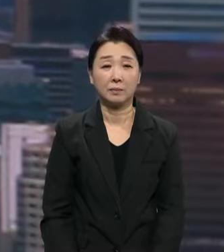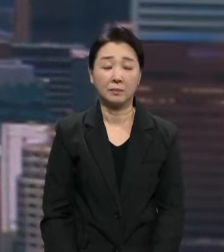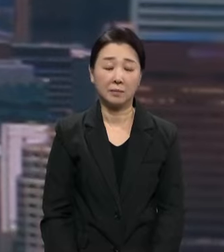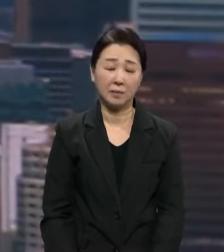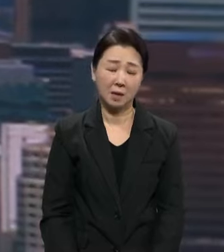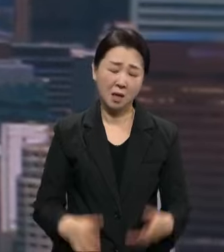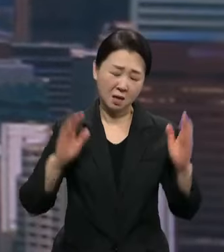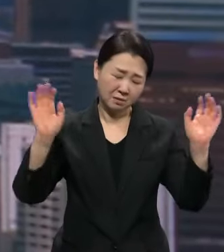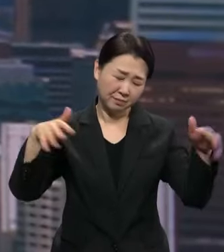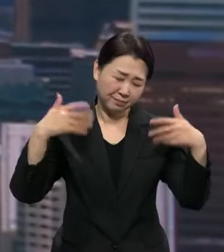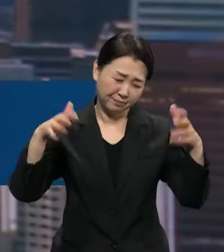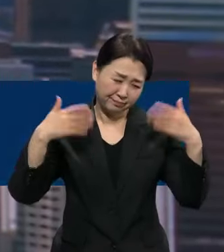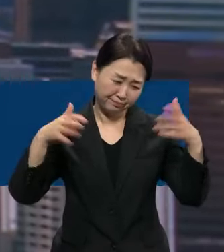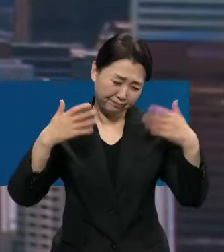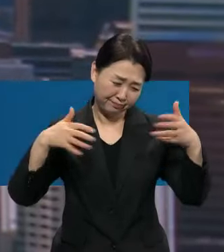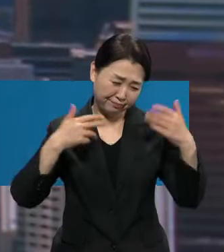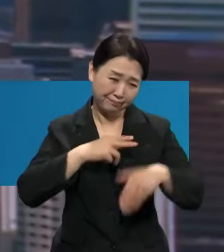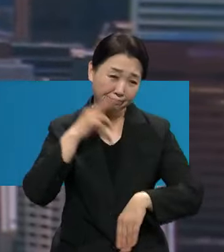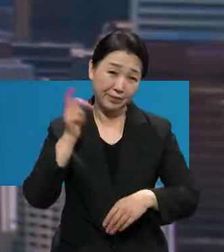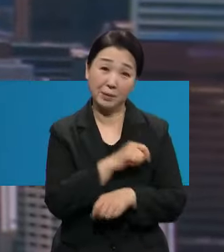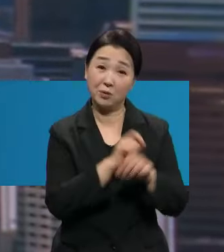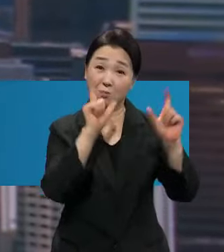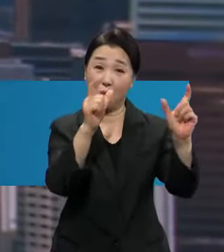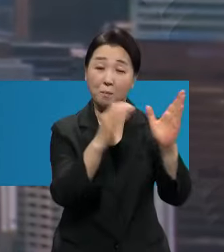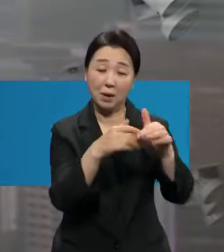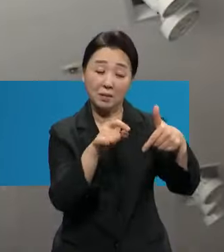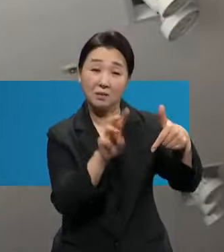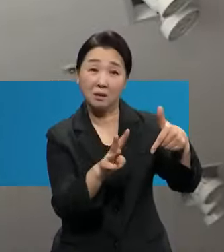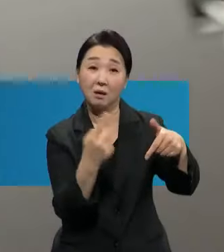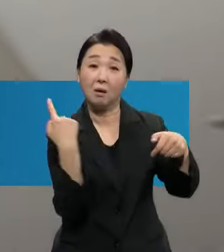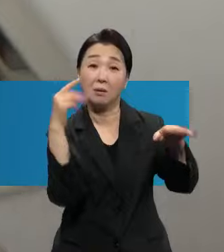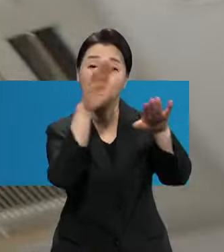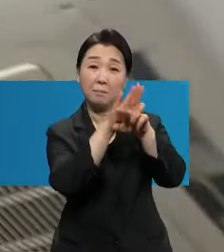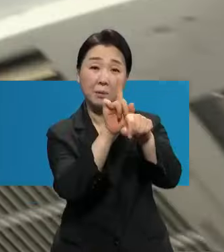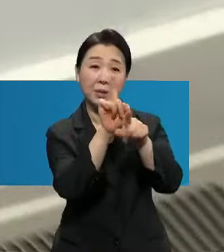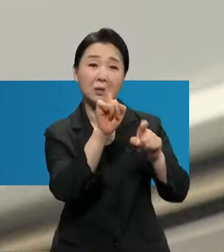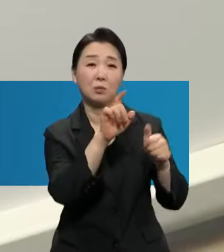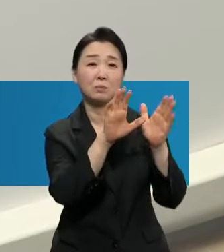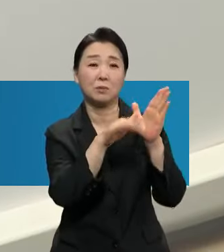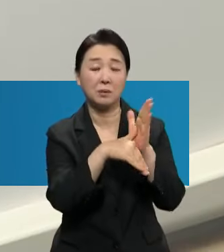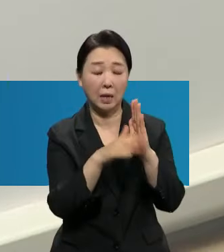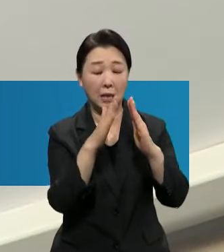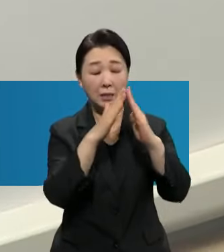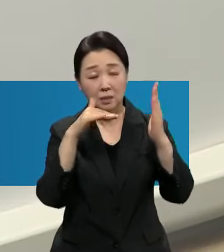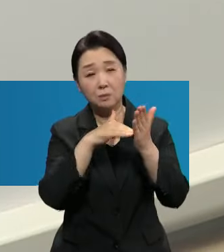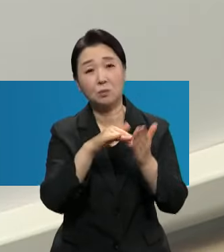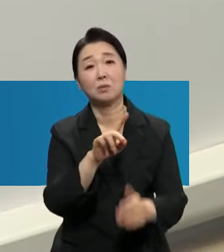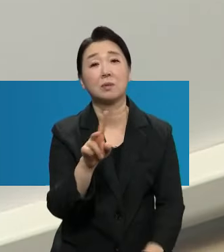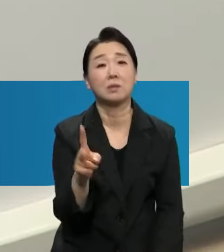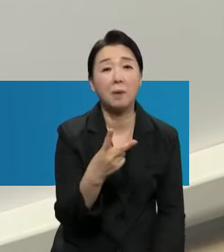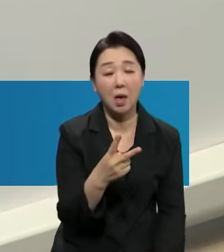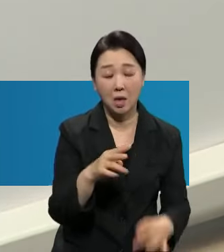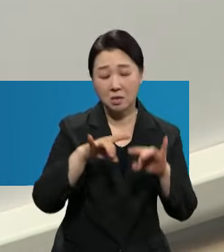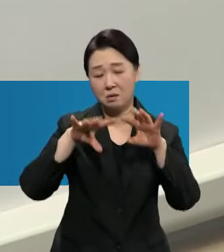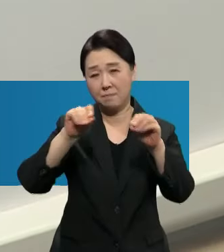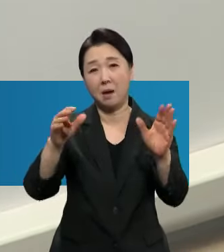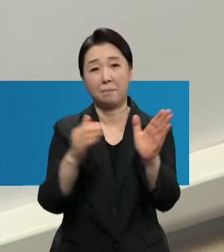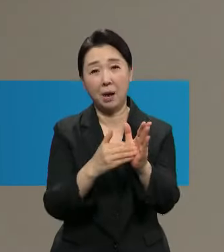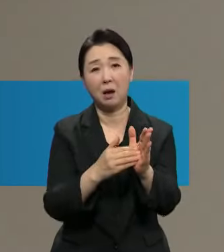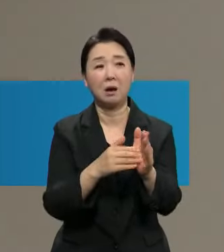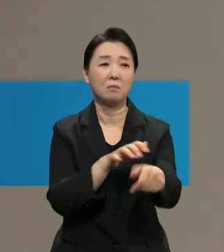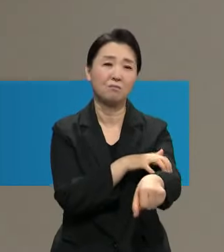강풍 특보가 내려진 인천에서 어젯밤 11시 50분 쯤 200 가구의 전기 공급이 끊어져서 주민들이 큰 불편을